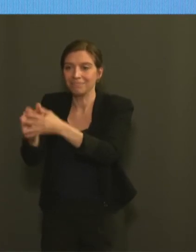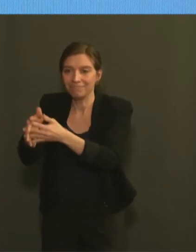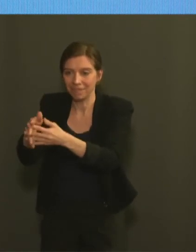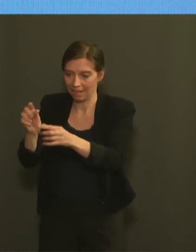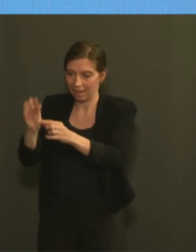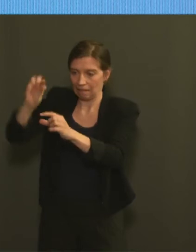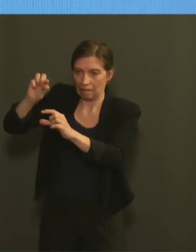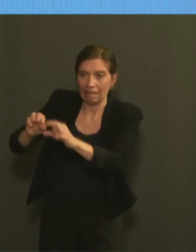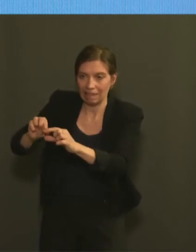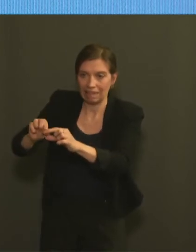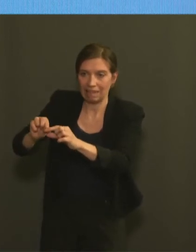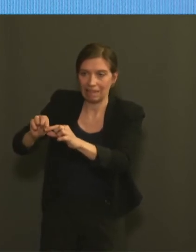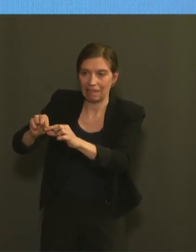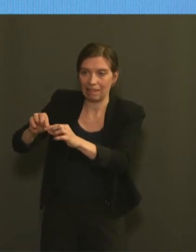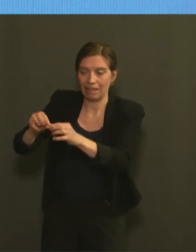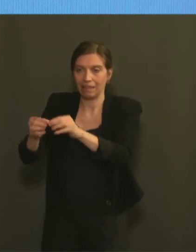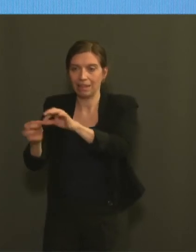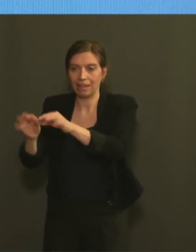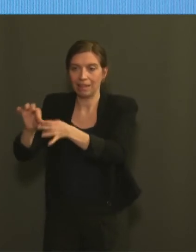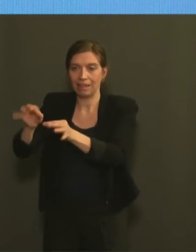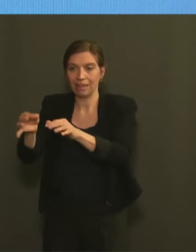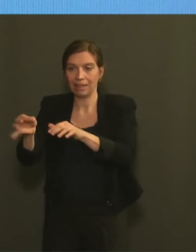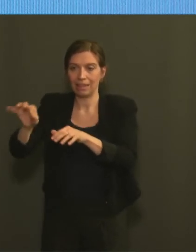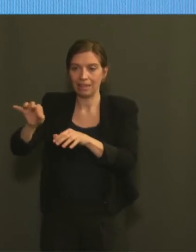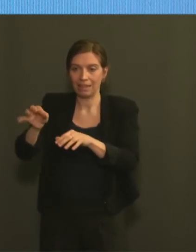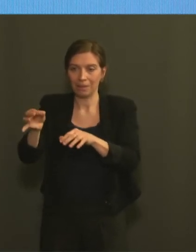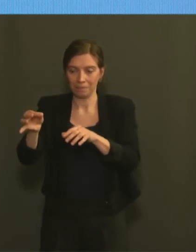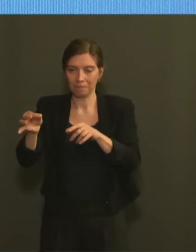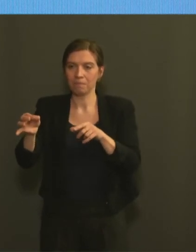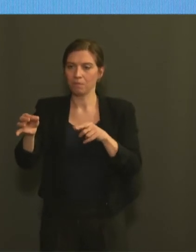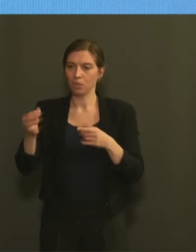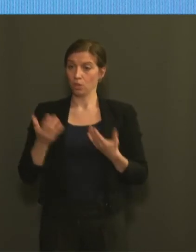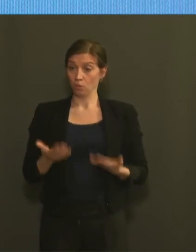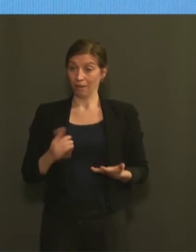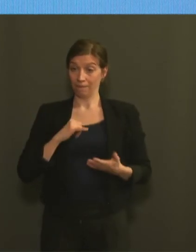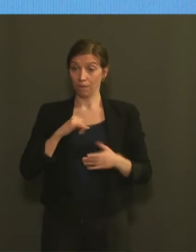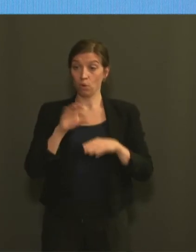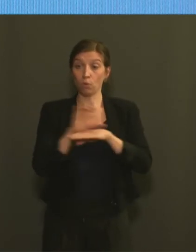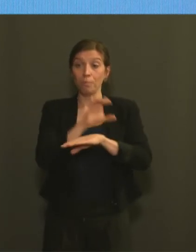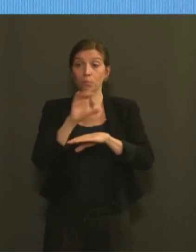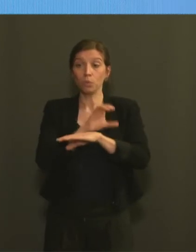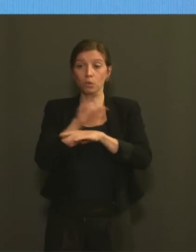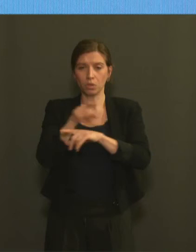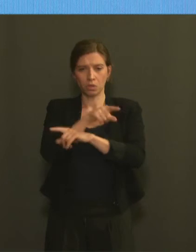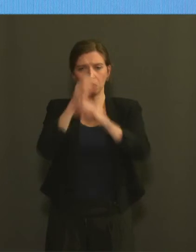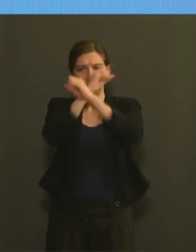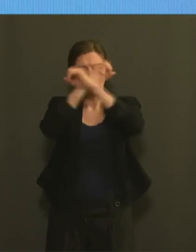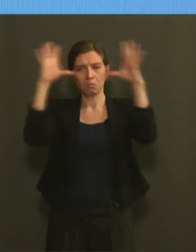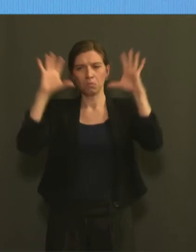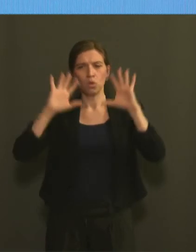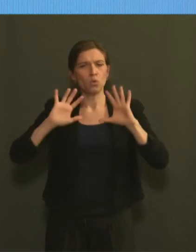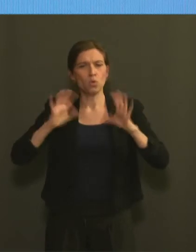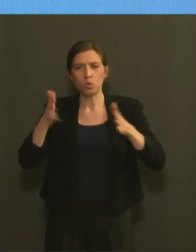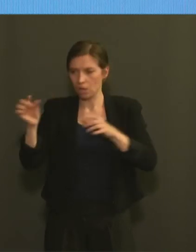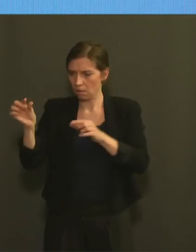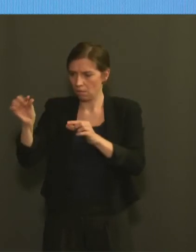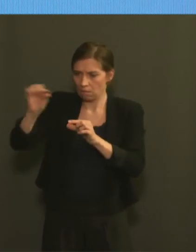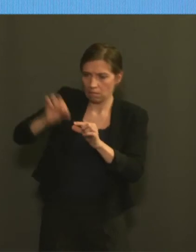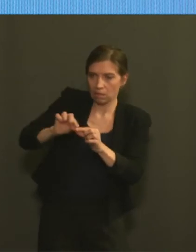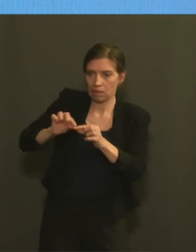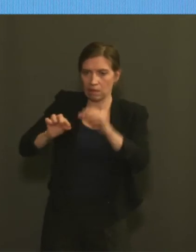que nous venons d'installer d'entités mutazilisme au volcan voir derrière à notre fille russe au monde sa la billettique notre